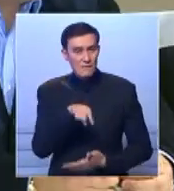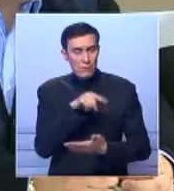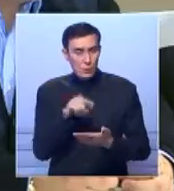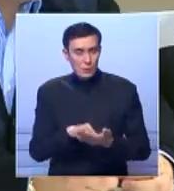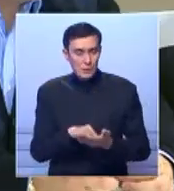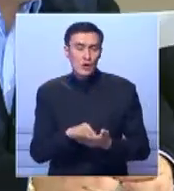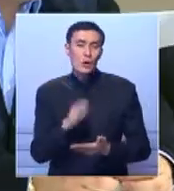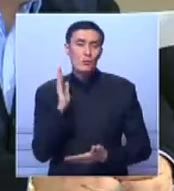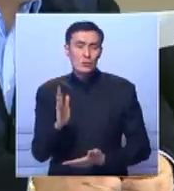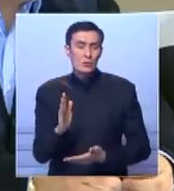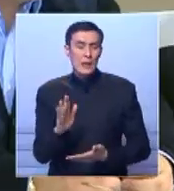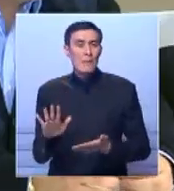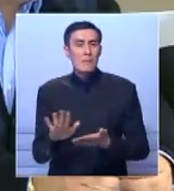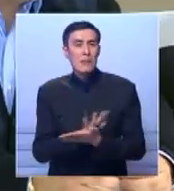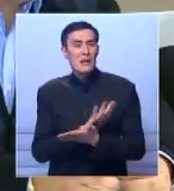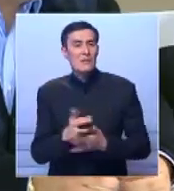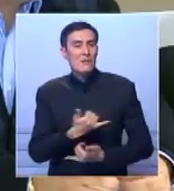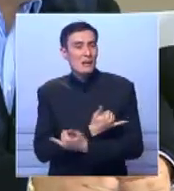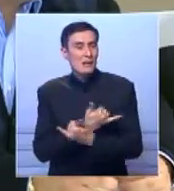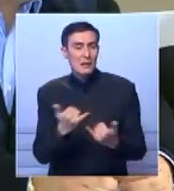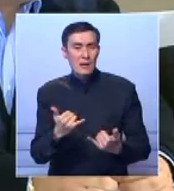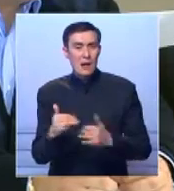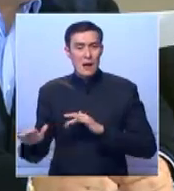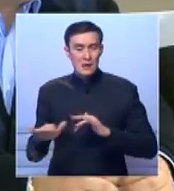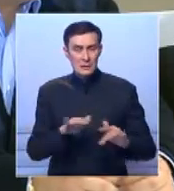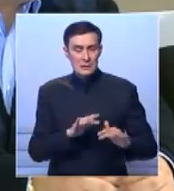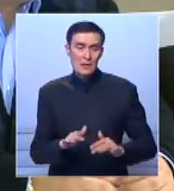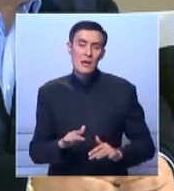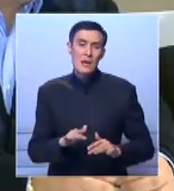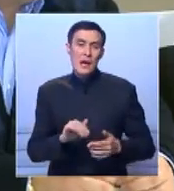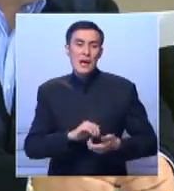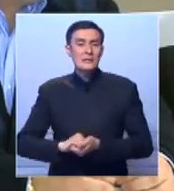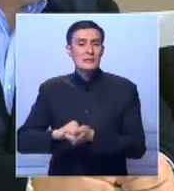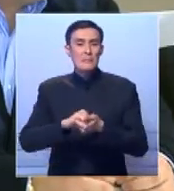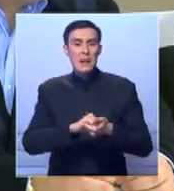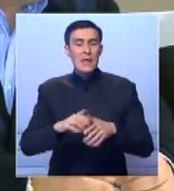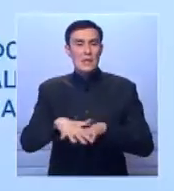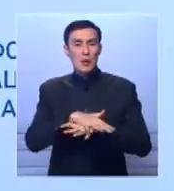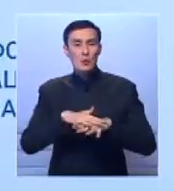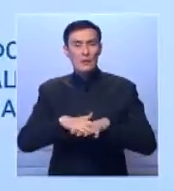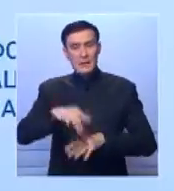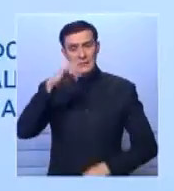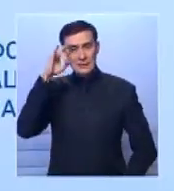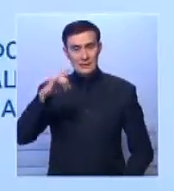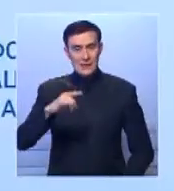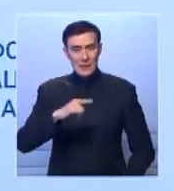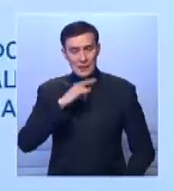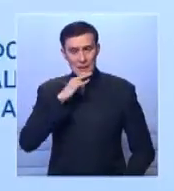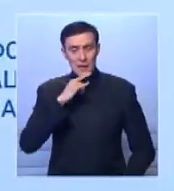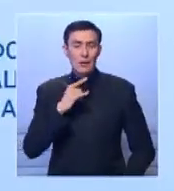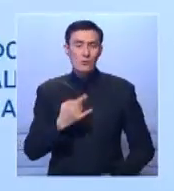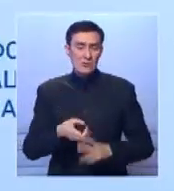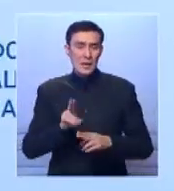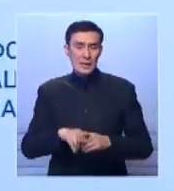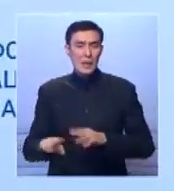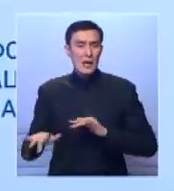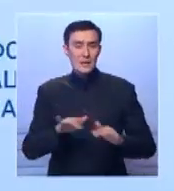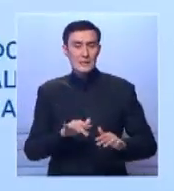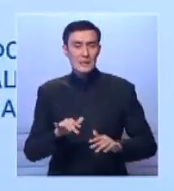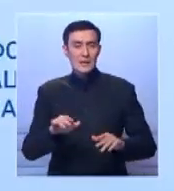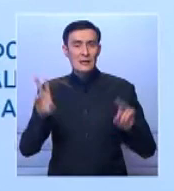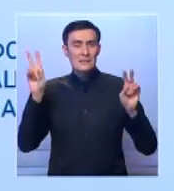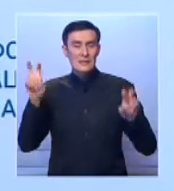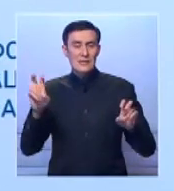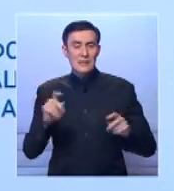вопросам. Пройдут благотворительные акции Ассамблеи народа Казахстана. Данная акция называется